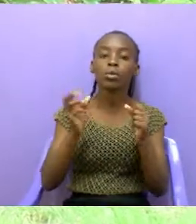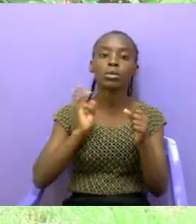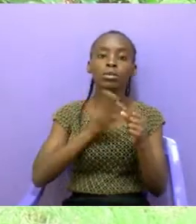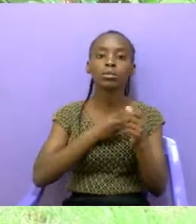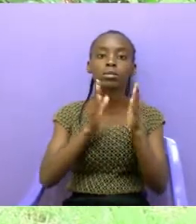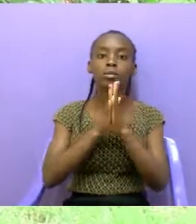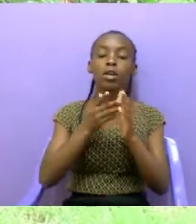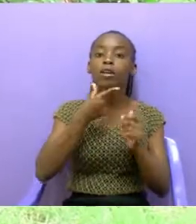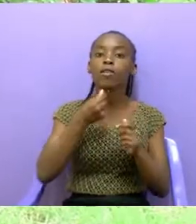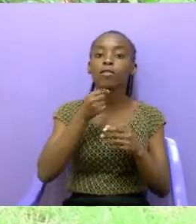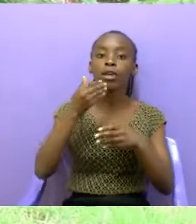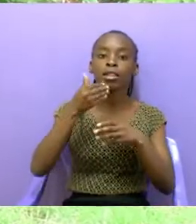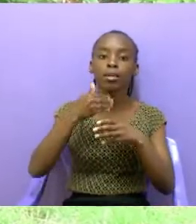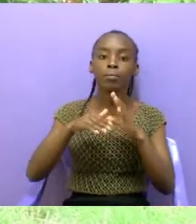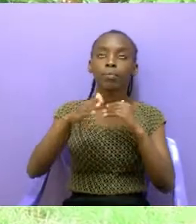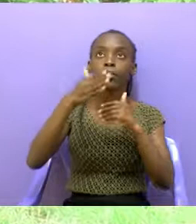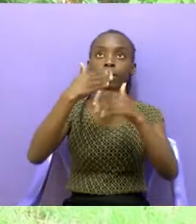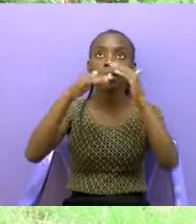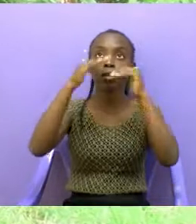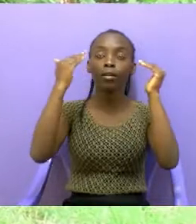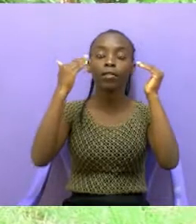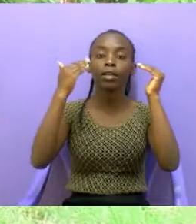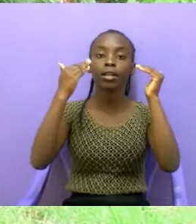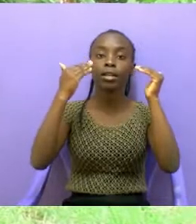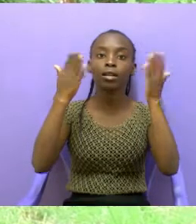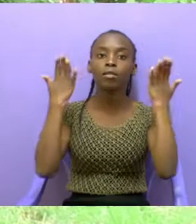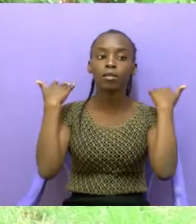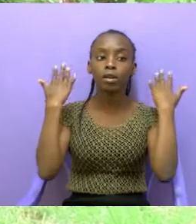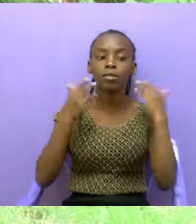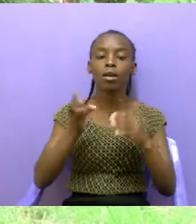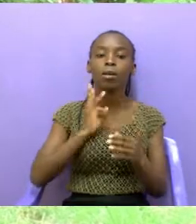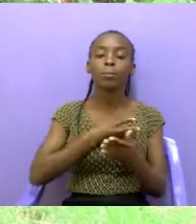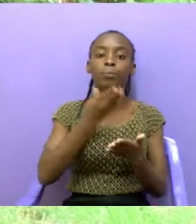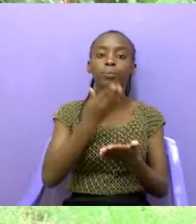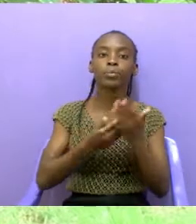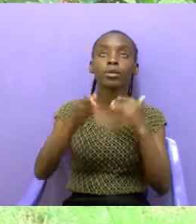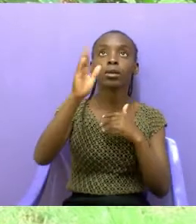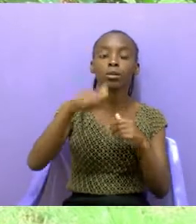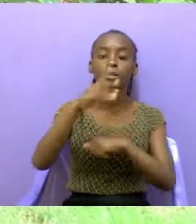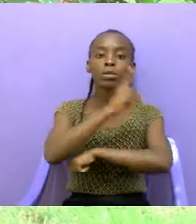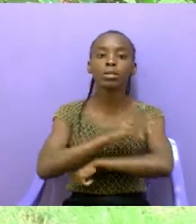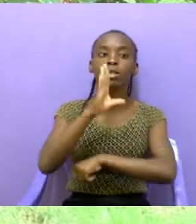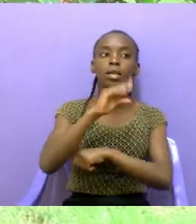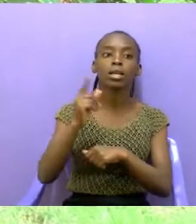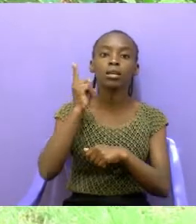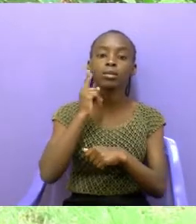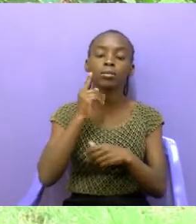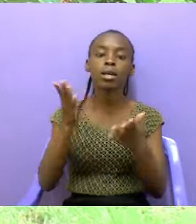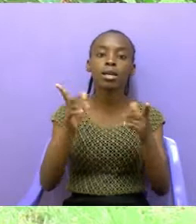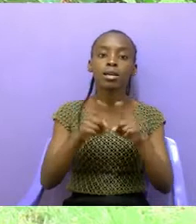Baba wa milele na mfalme wa ajabu, tunakushukuru. Wewe ni jana, wewe ni leo, na hata milele